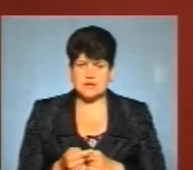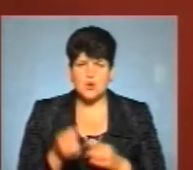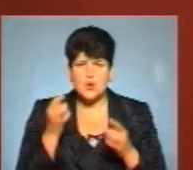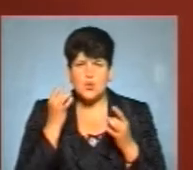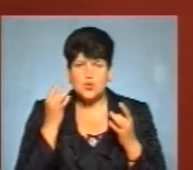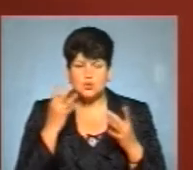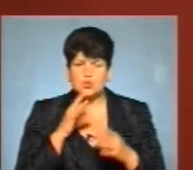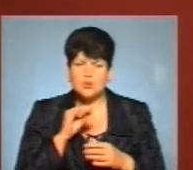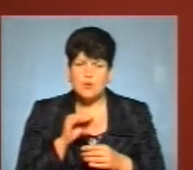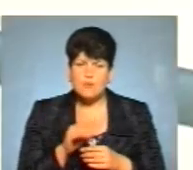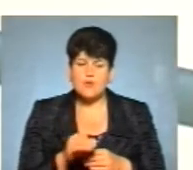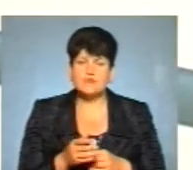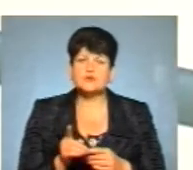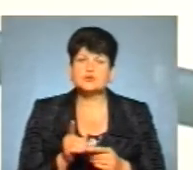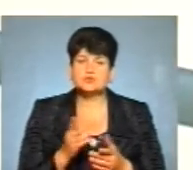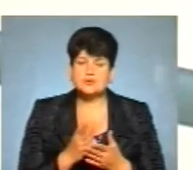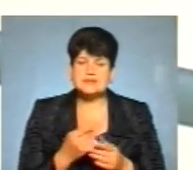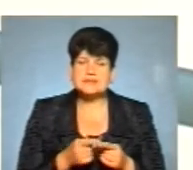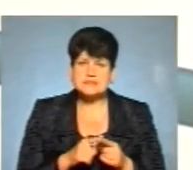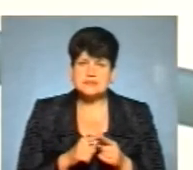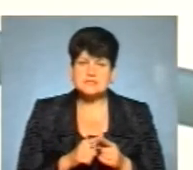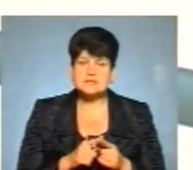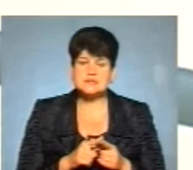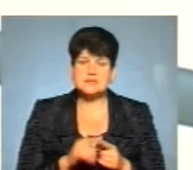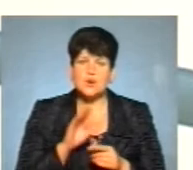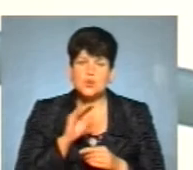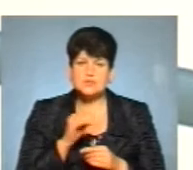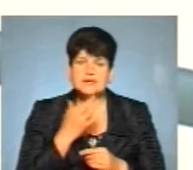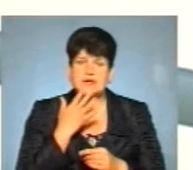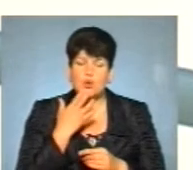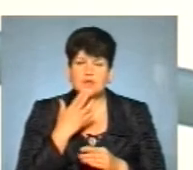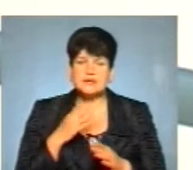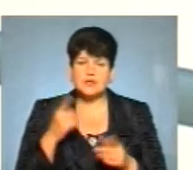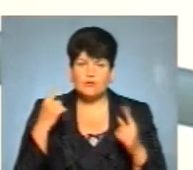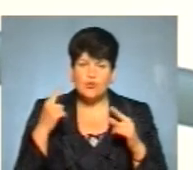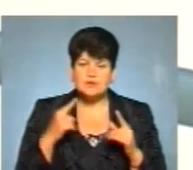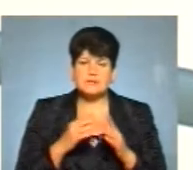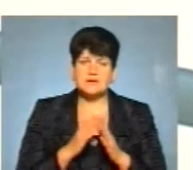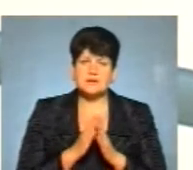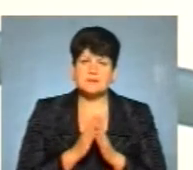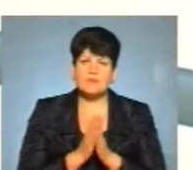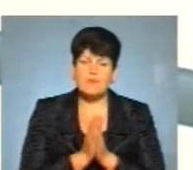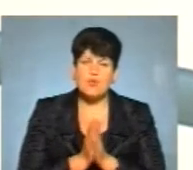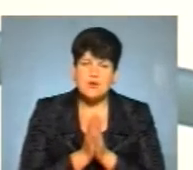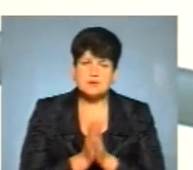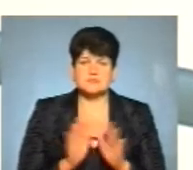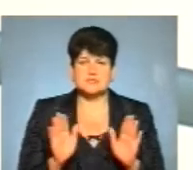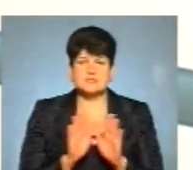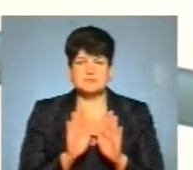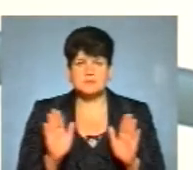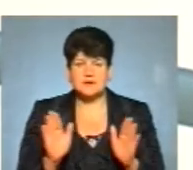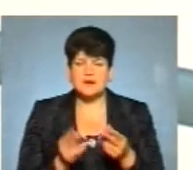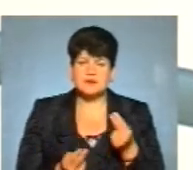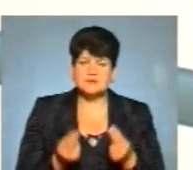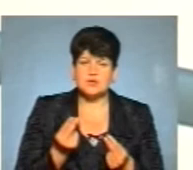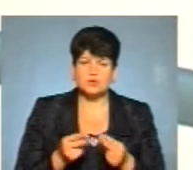Культуромовний аспект живить що? Перш за все, уснонародна творчість, так, коли ми співаємо, коли ми молимося рідною мовою, коли ми можемо жартувати